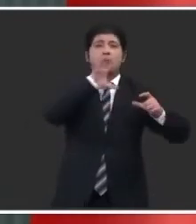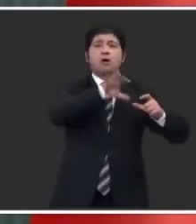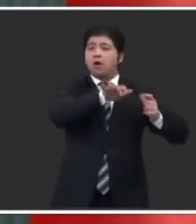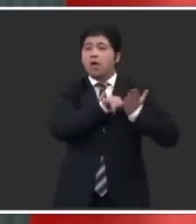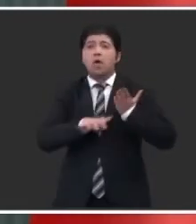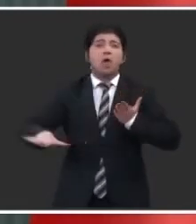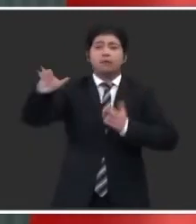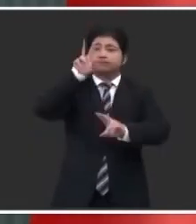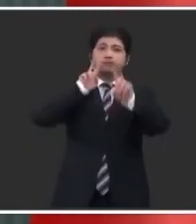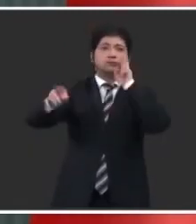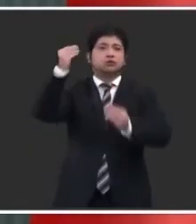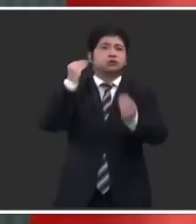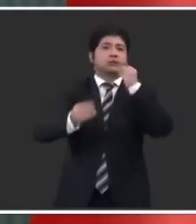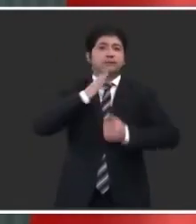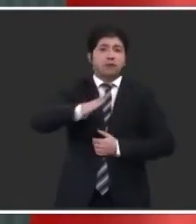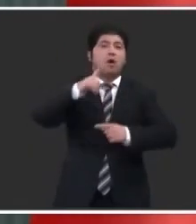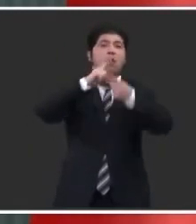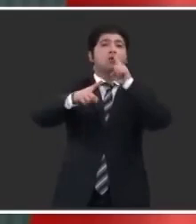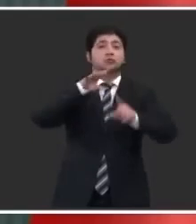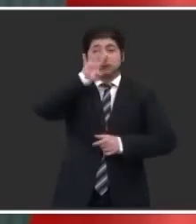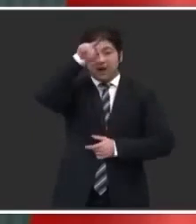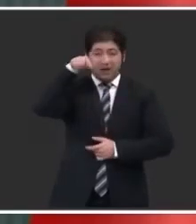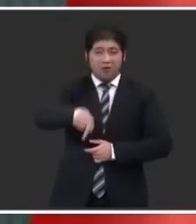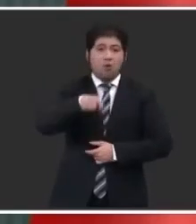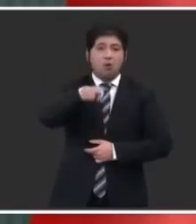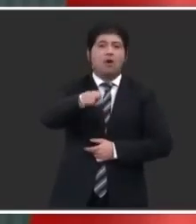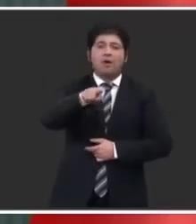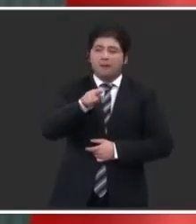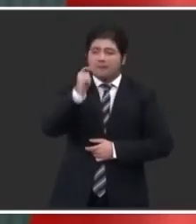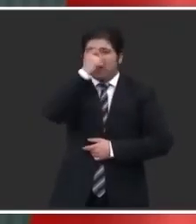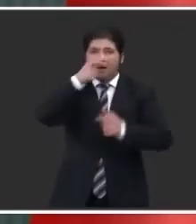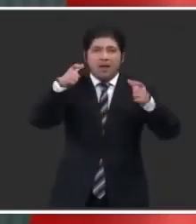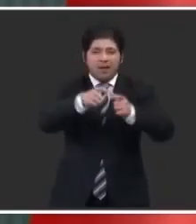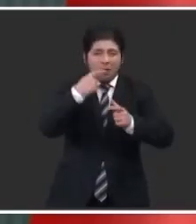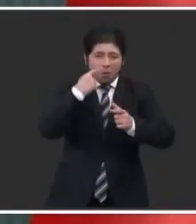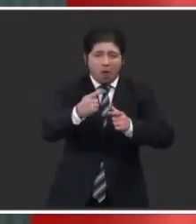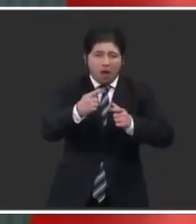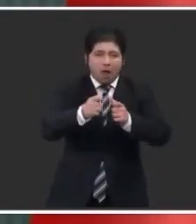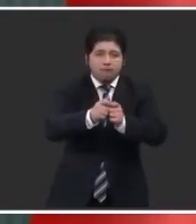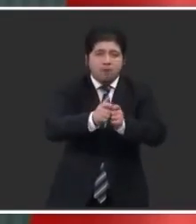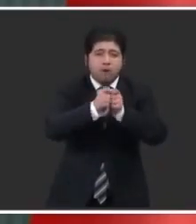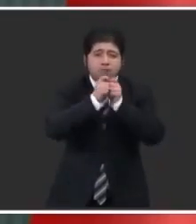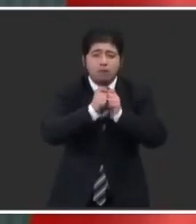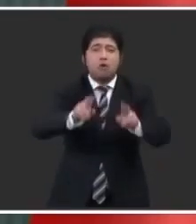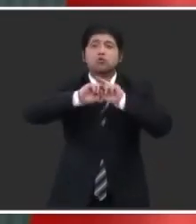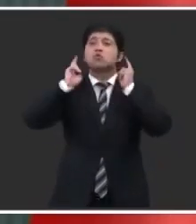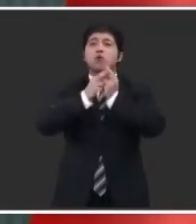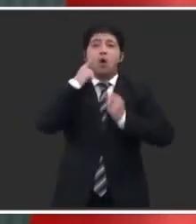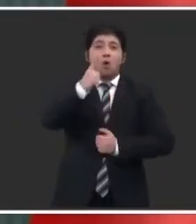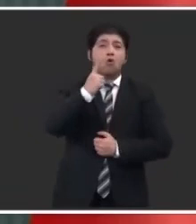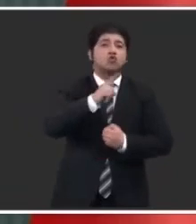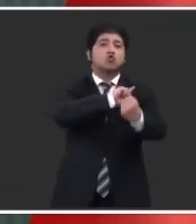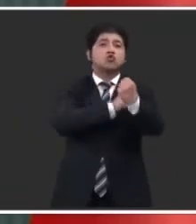dört bir yanında yaşıyor Osmanlı'yı bir uç beyliğinden Cihan devletine Taşıyan güçlü